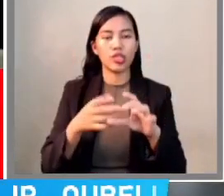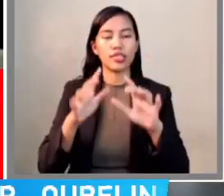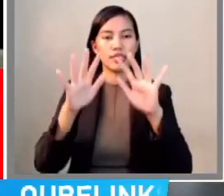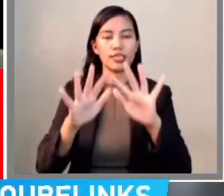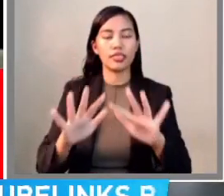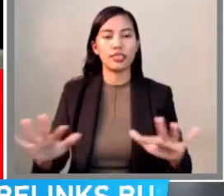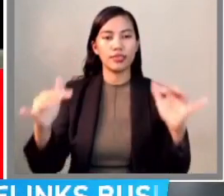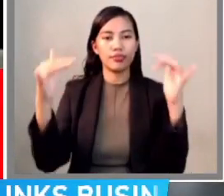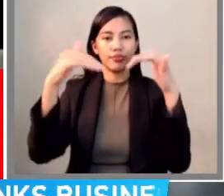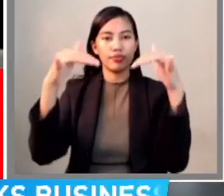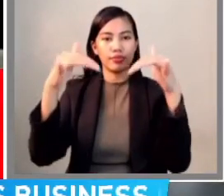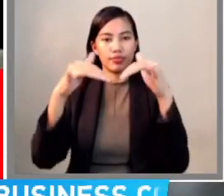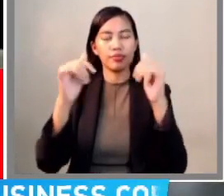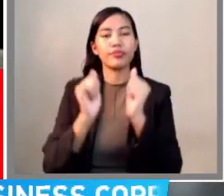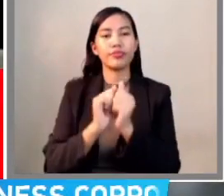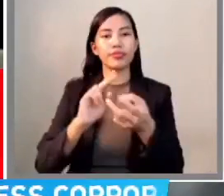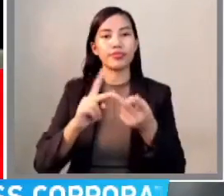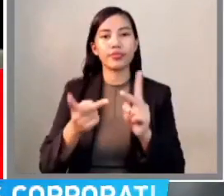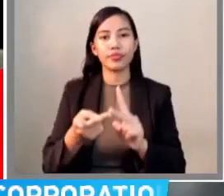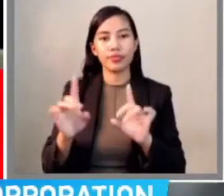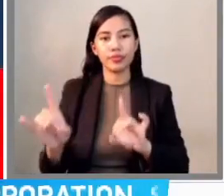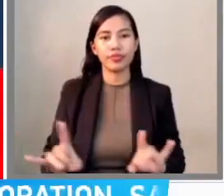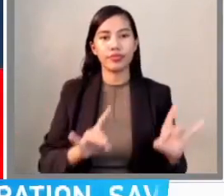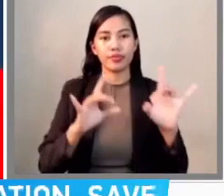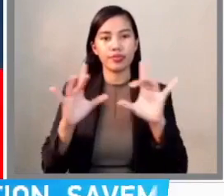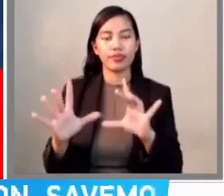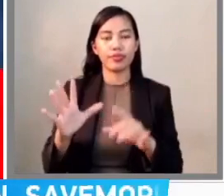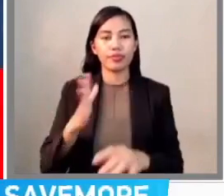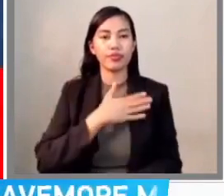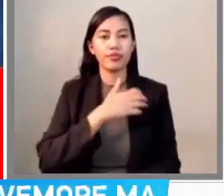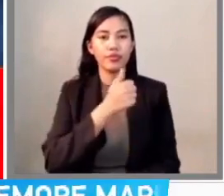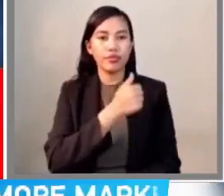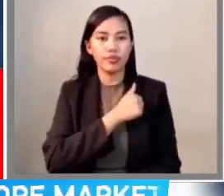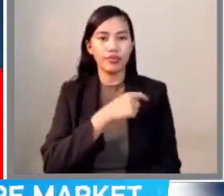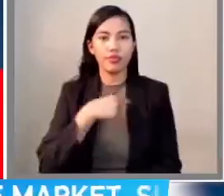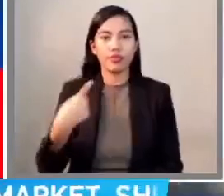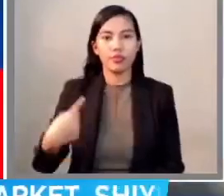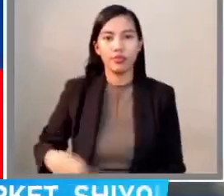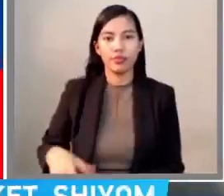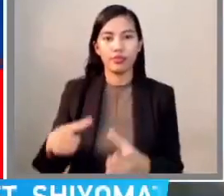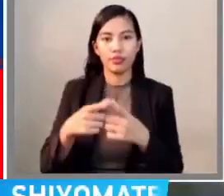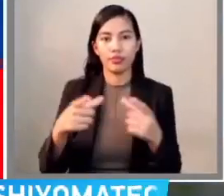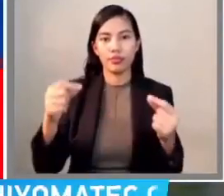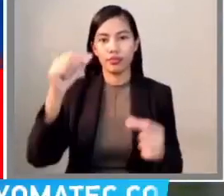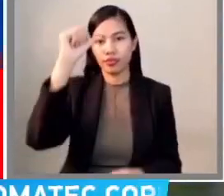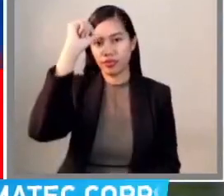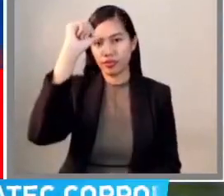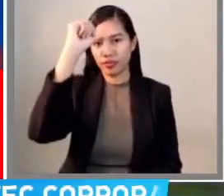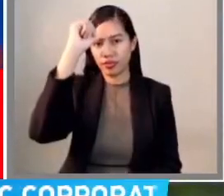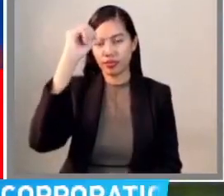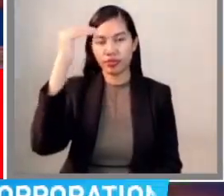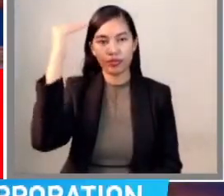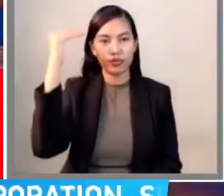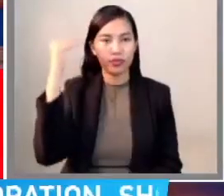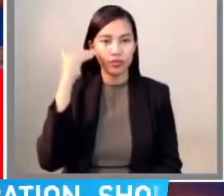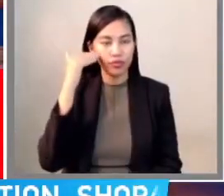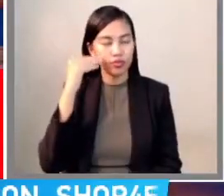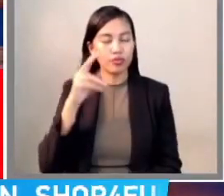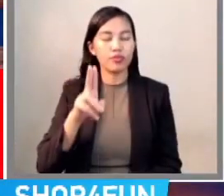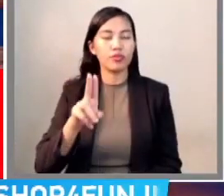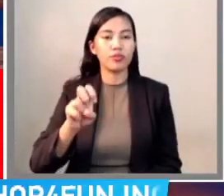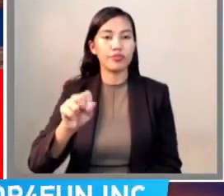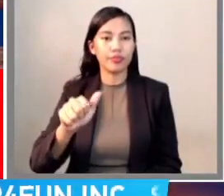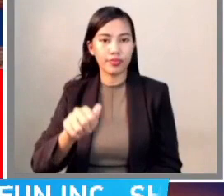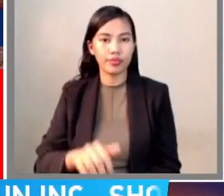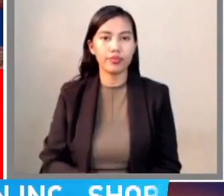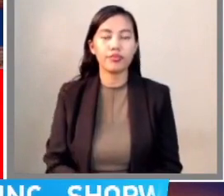dialogue partners kabilang ang Australia, Canada, China, Japan, India, the Republic of Korea at United States. So mamayang hapon